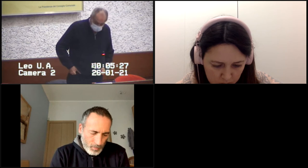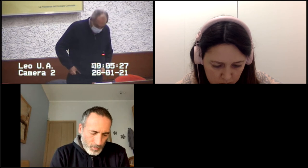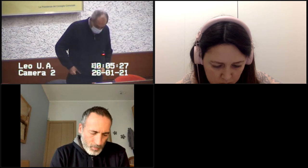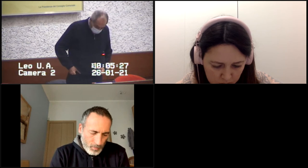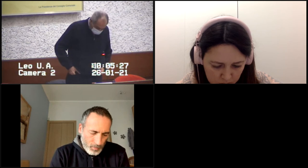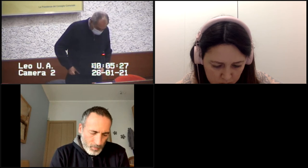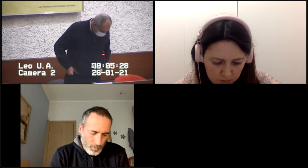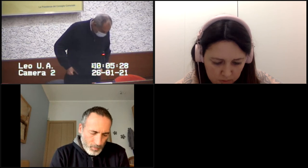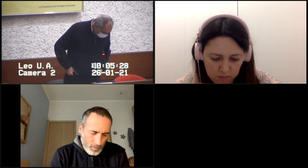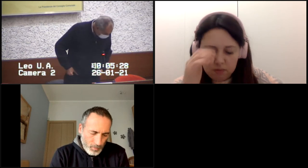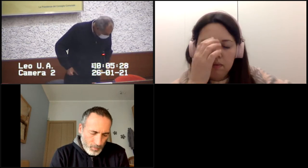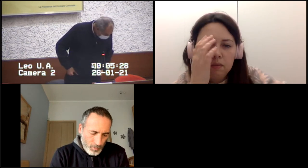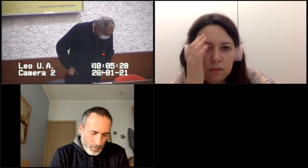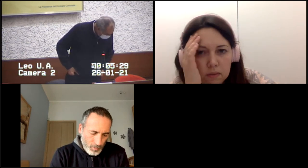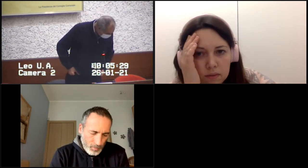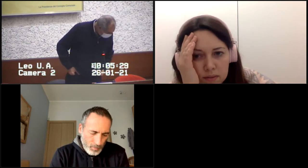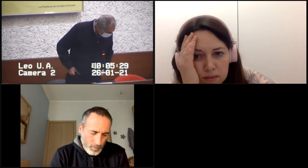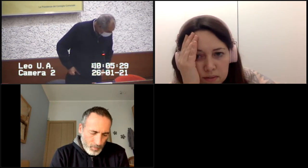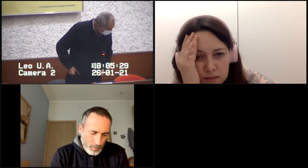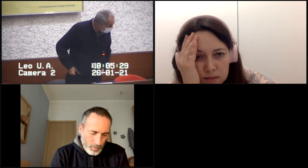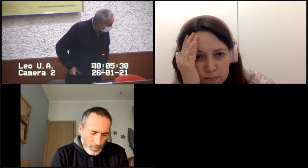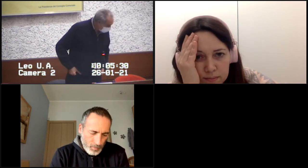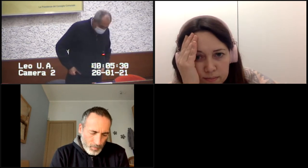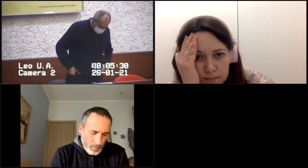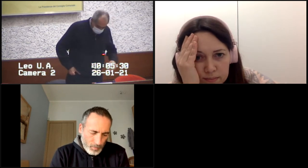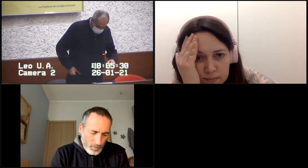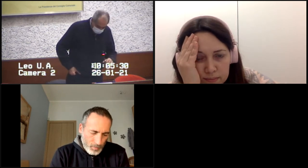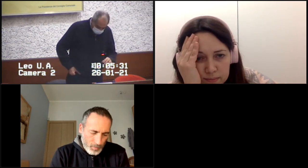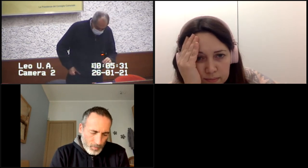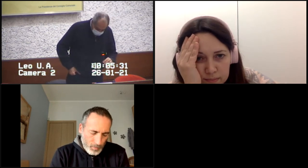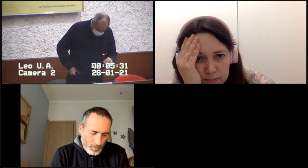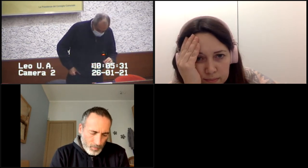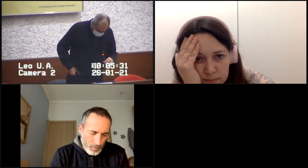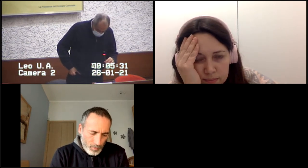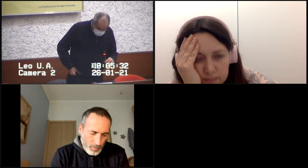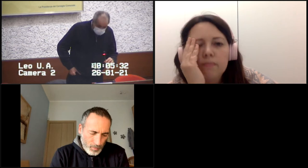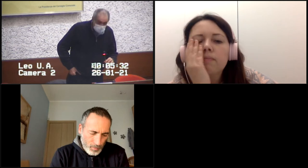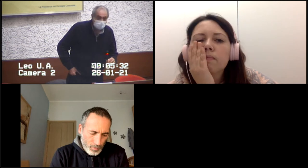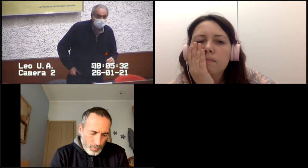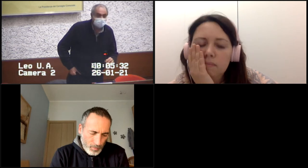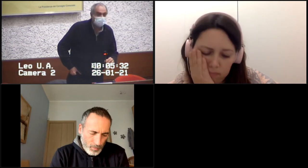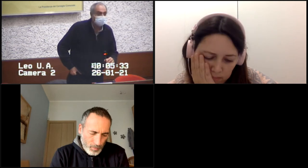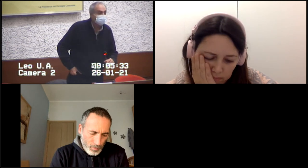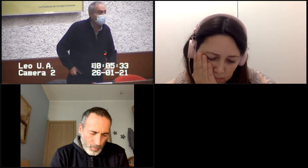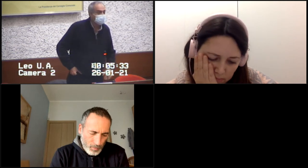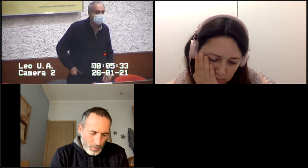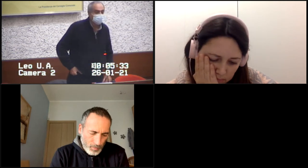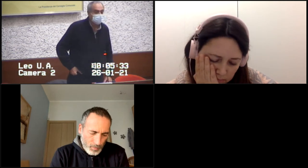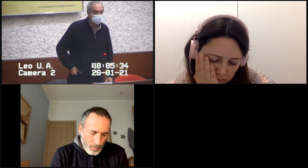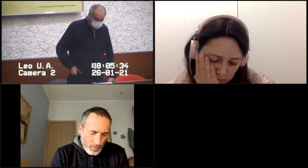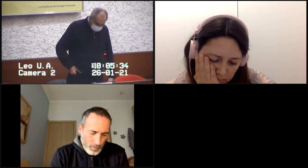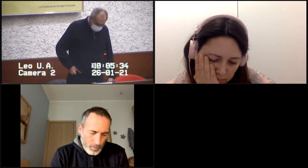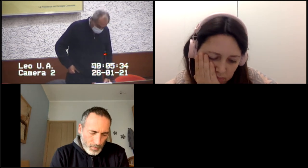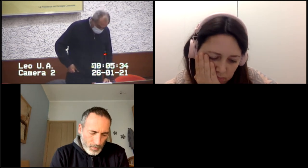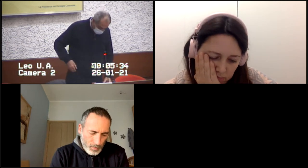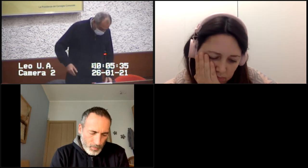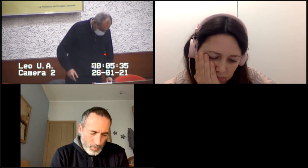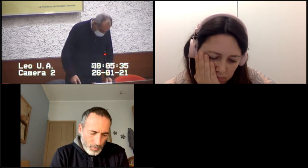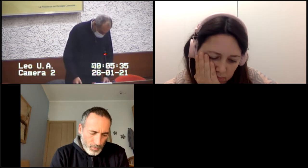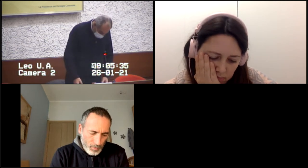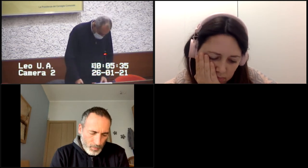sempre a frotte sgomitano per intervenire, come abbiamo... diciamo visto in tutti questi mesi, in tutti